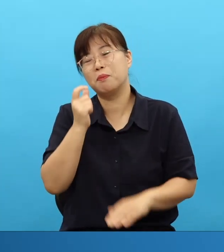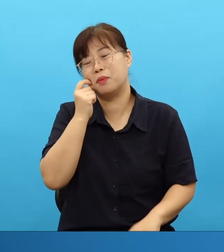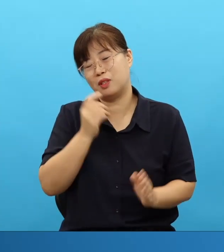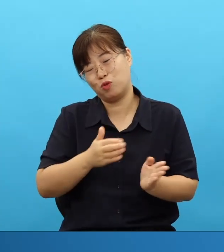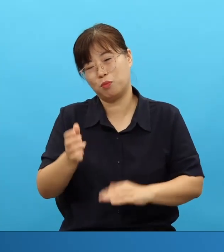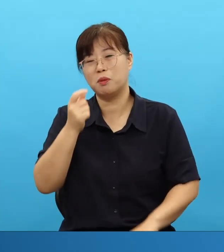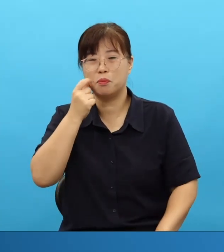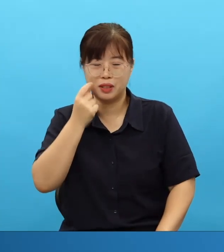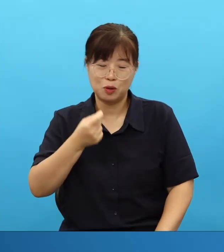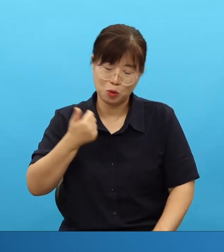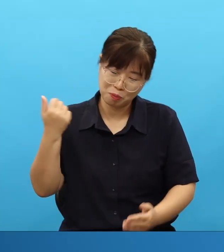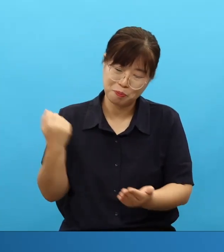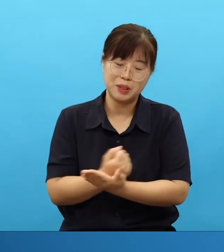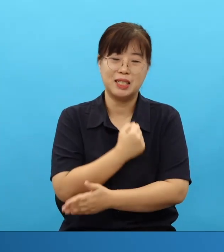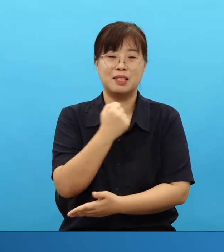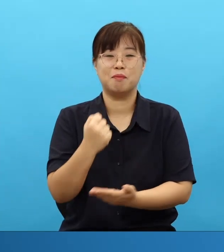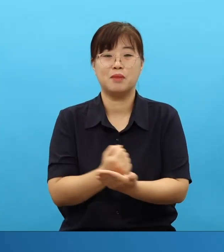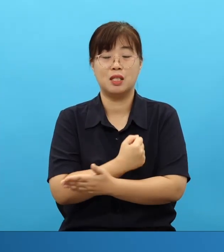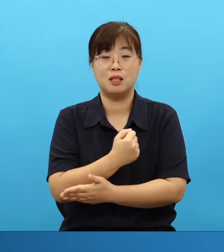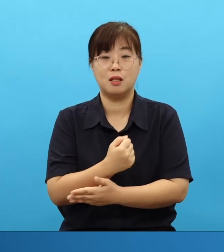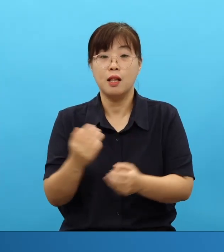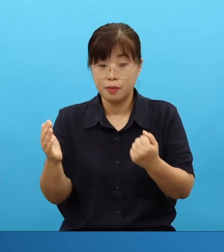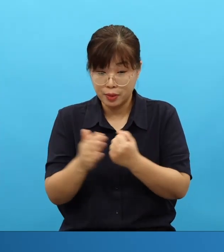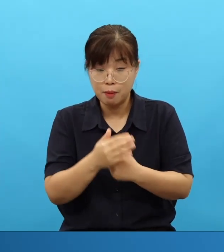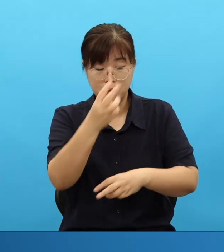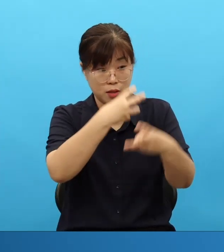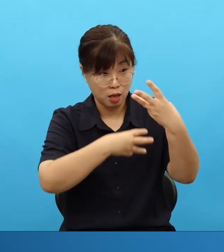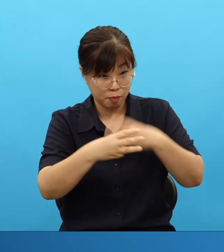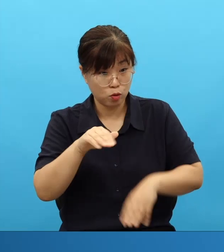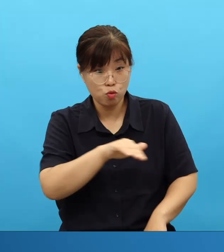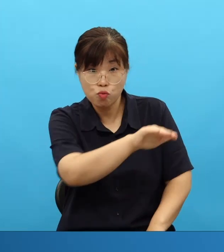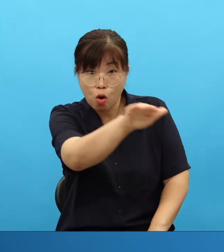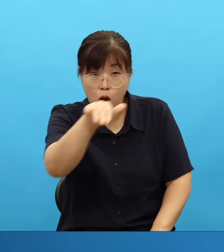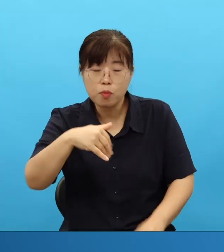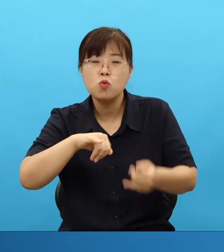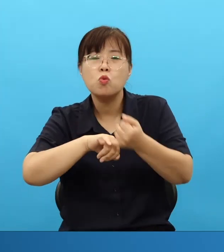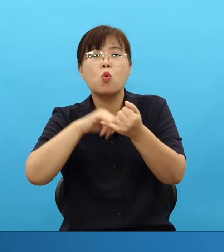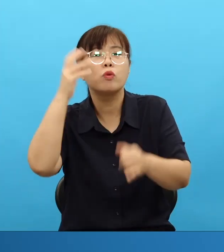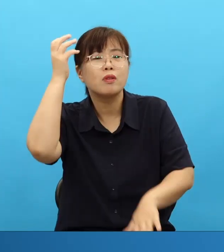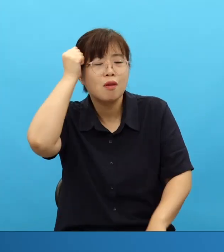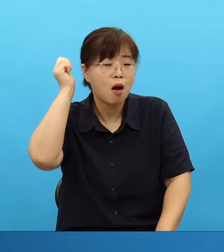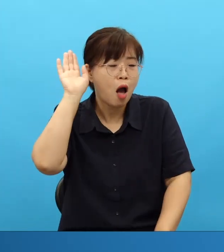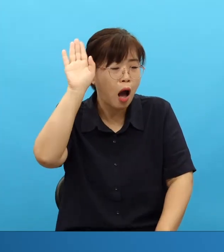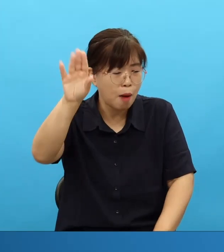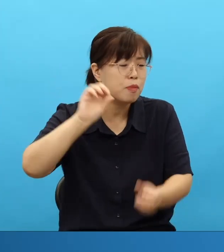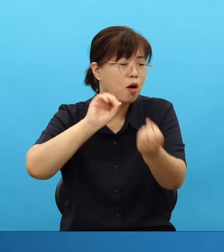준비돼 많이 일어날 거니까 여러분들이